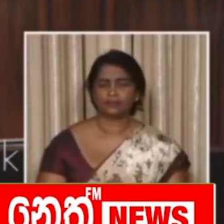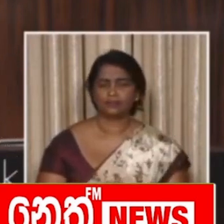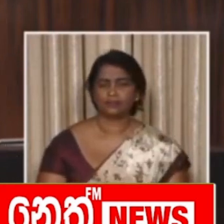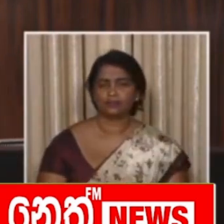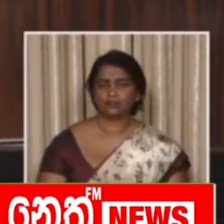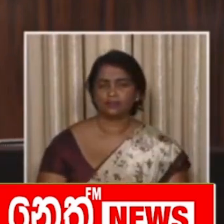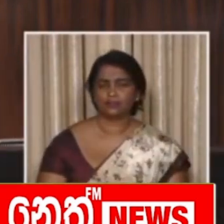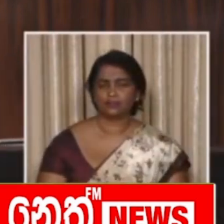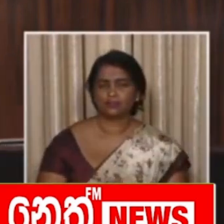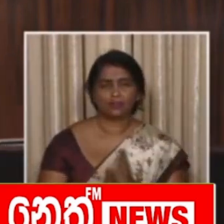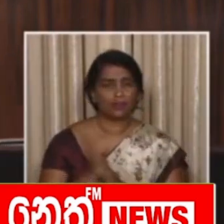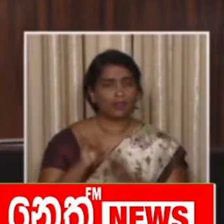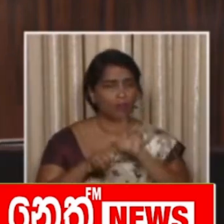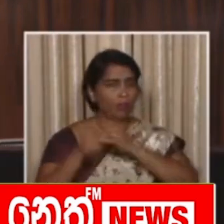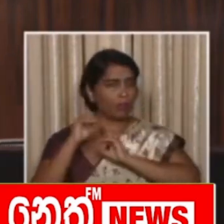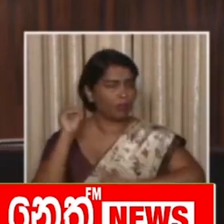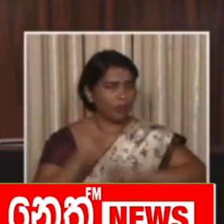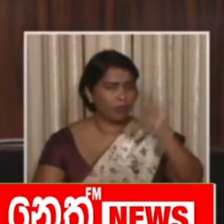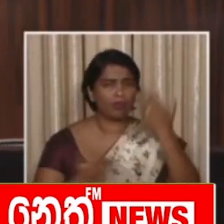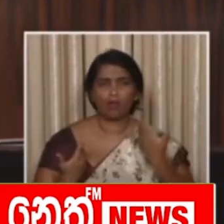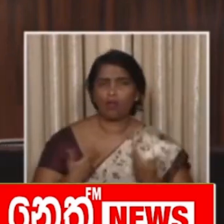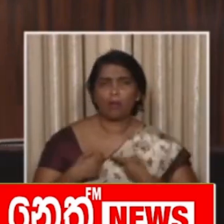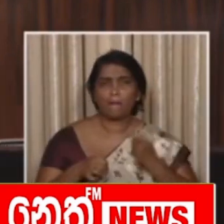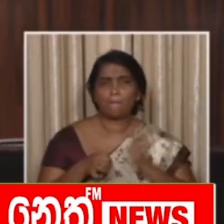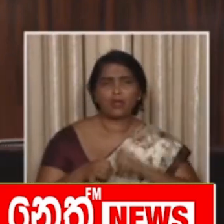කතානායකතුමා ඇමතිවරුවම බලා යනකොට කොහොමද අපි